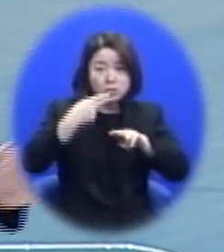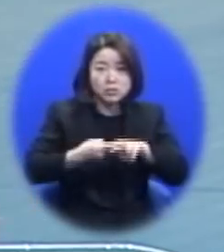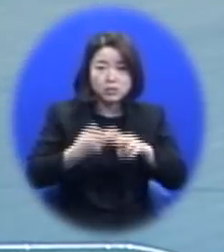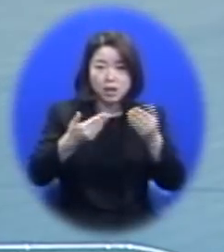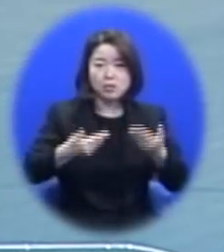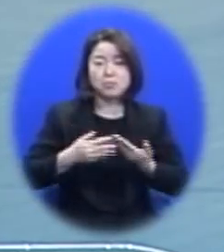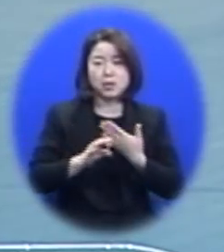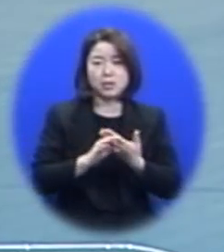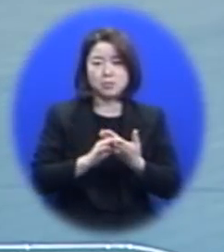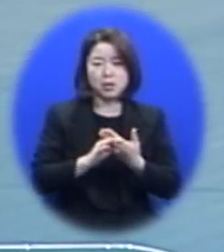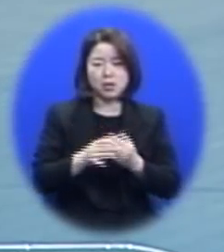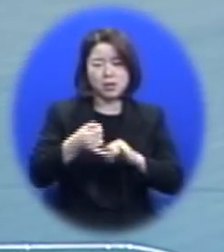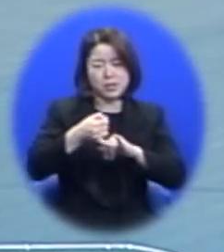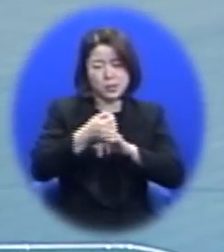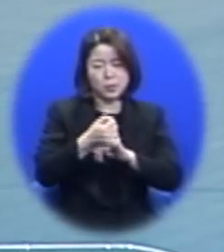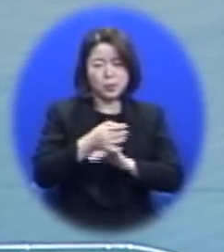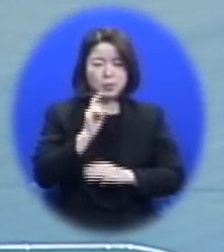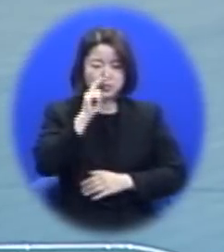반드시 타락하게 됩니다.